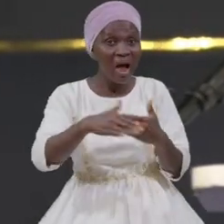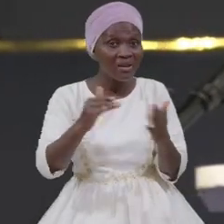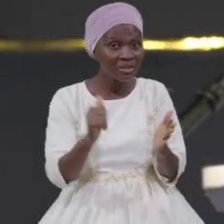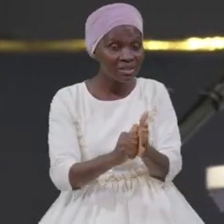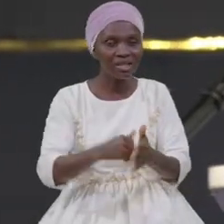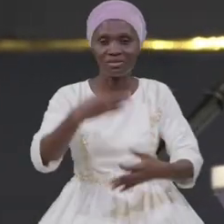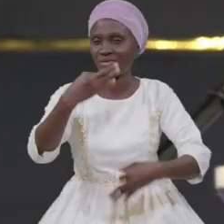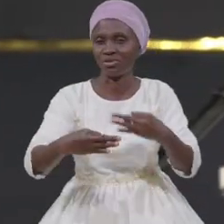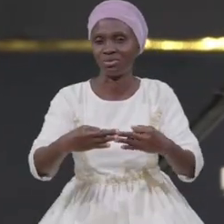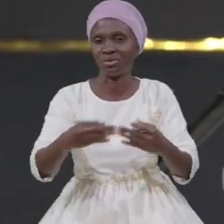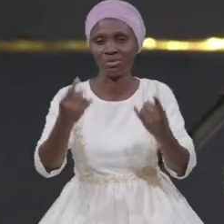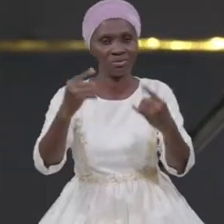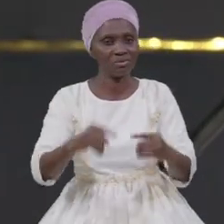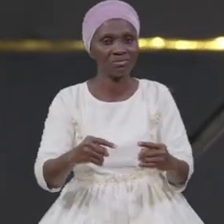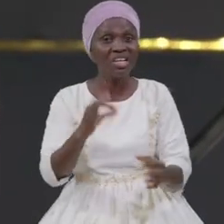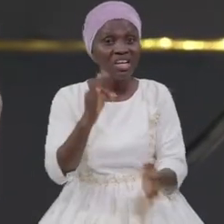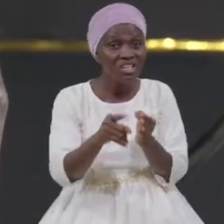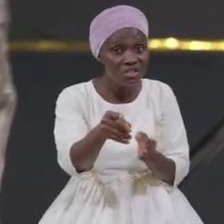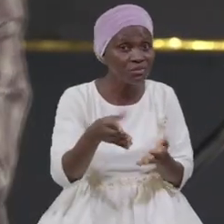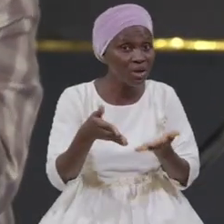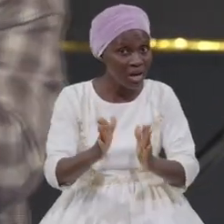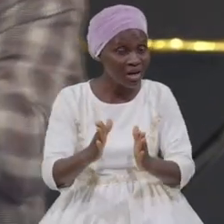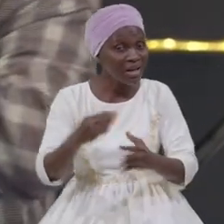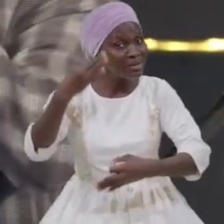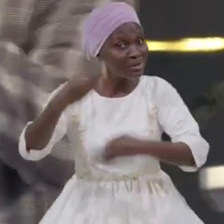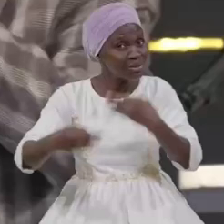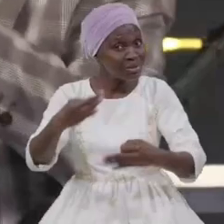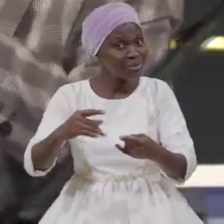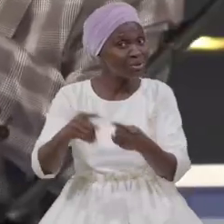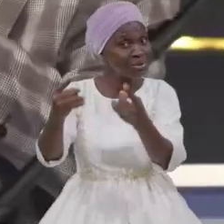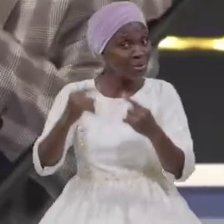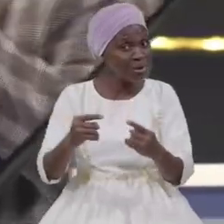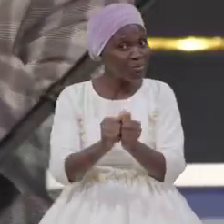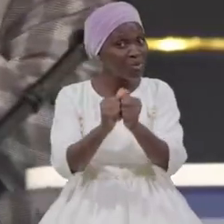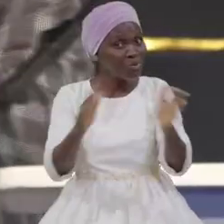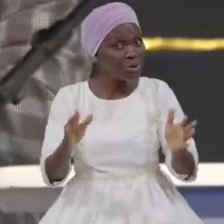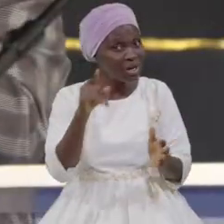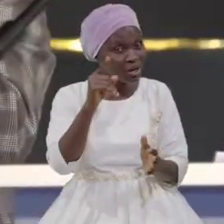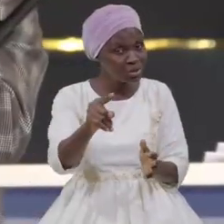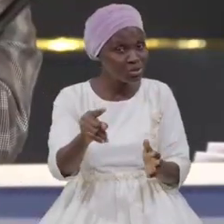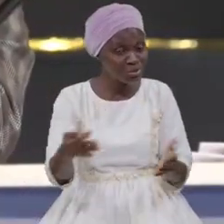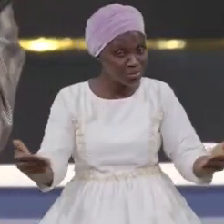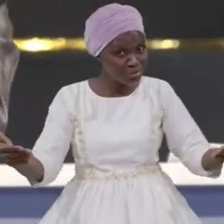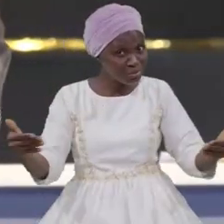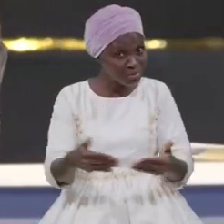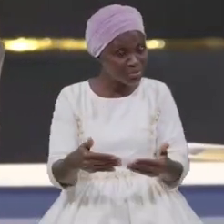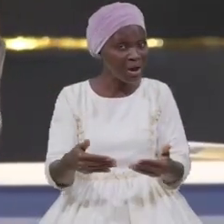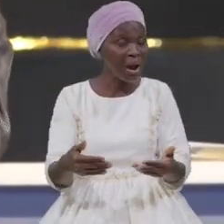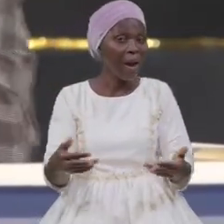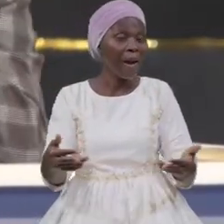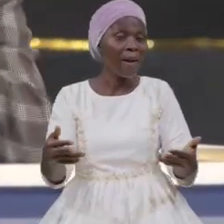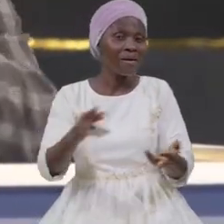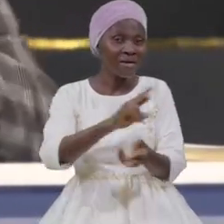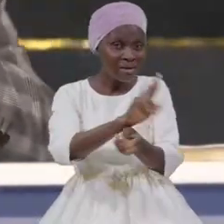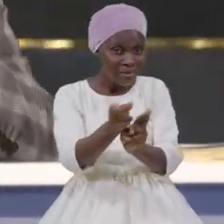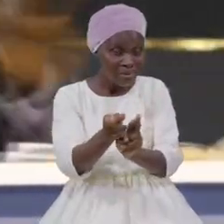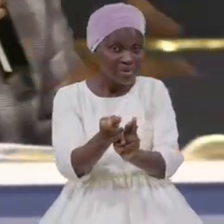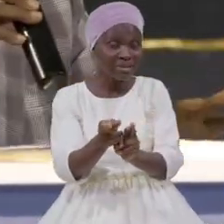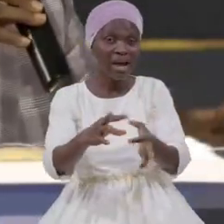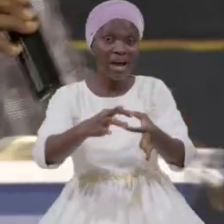jugement venir, sans être réconcilié, sans te réconcilier avec Dieu par son Fils unique, alors, le